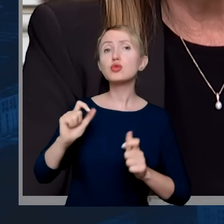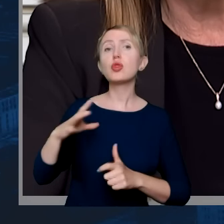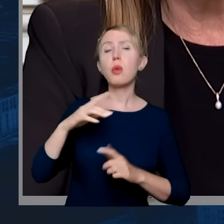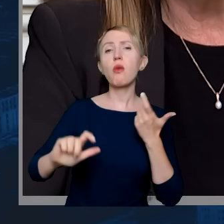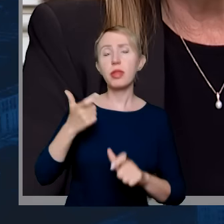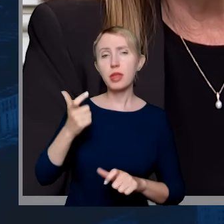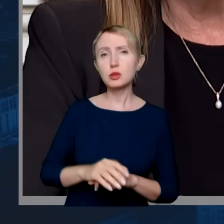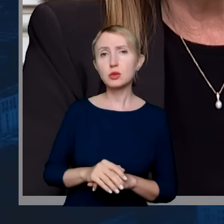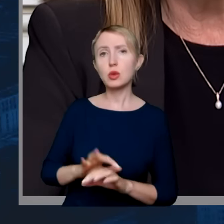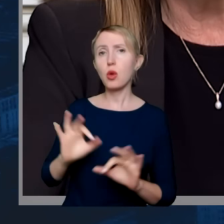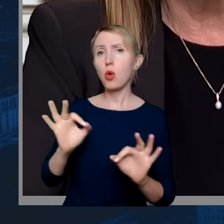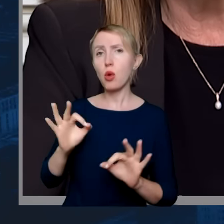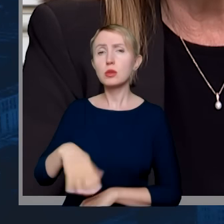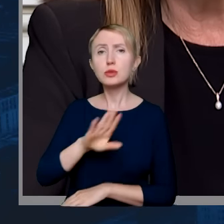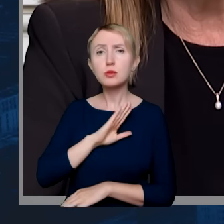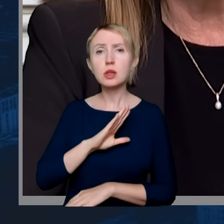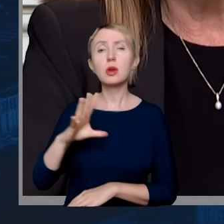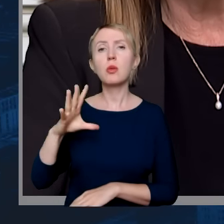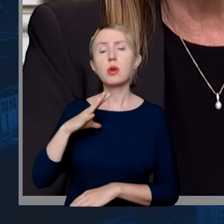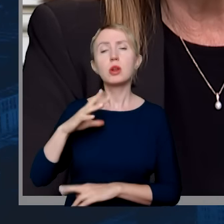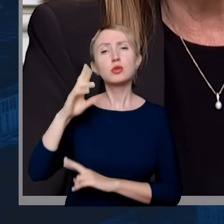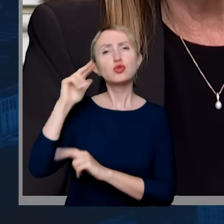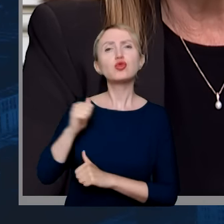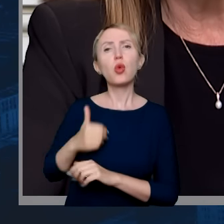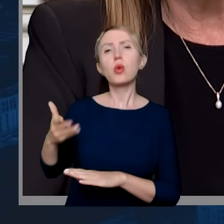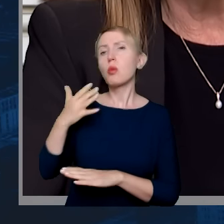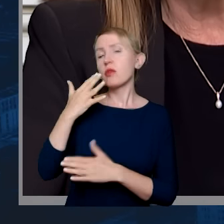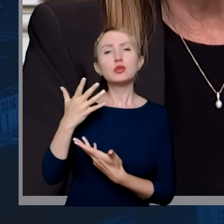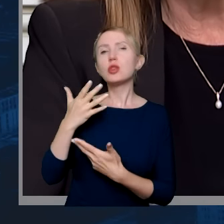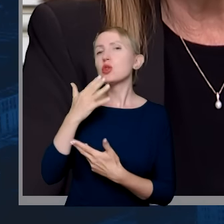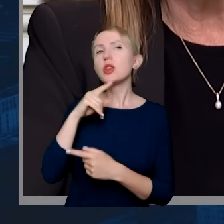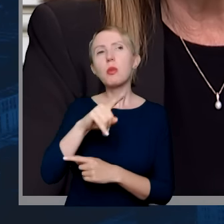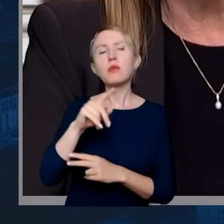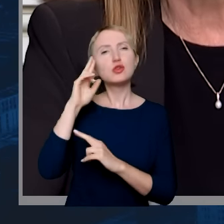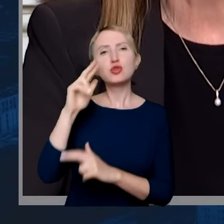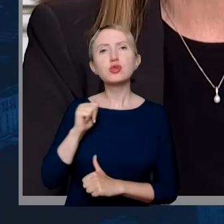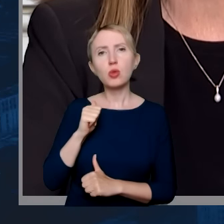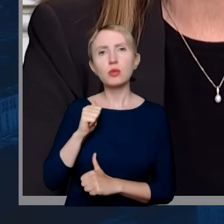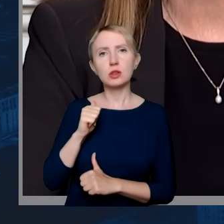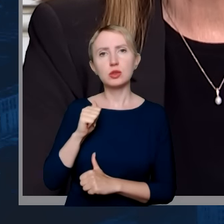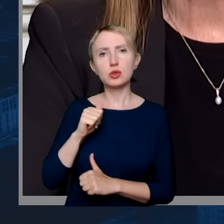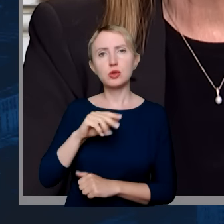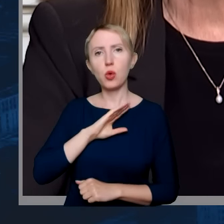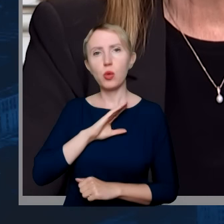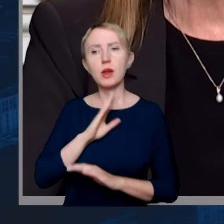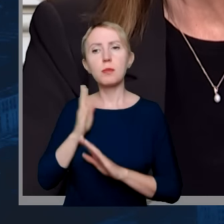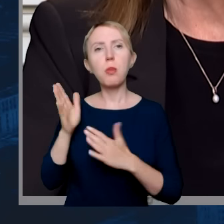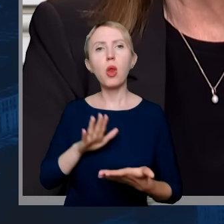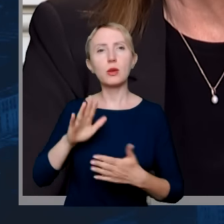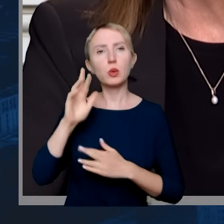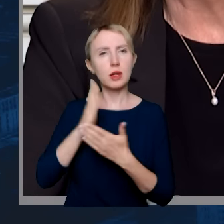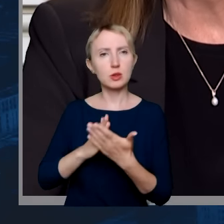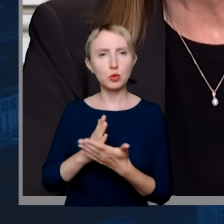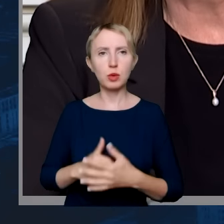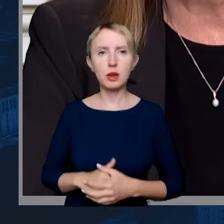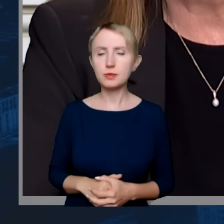tragiczną śmierć, chociaż byli żołnierze mówią, nie mów, że ten żołnierz zginął, on poległ. Poległ na służbie. Zacznę od